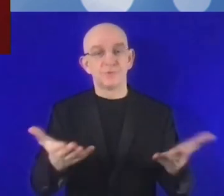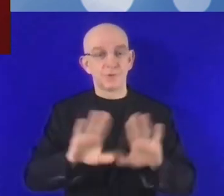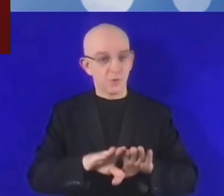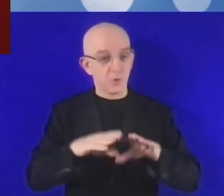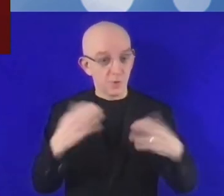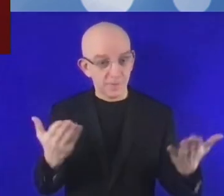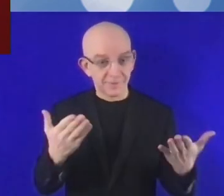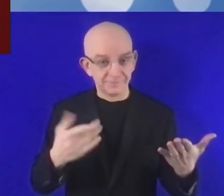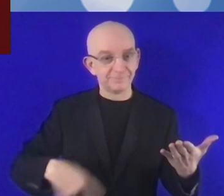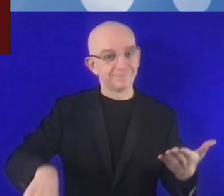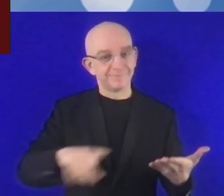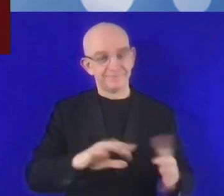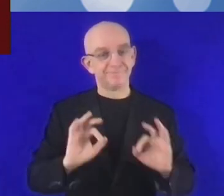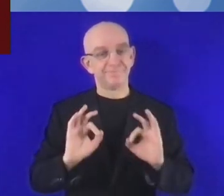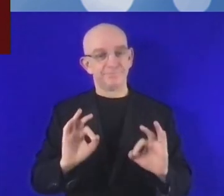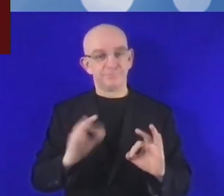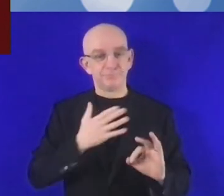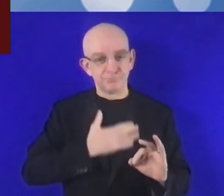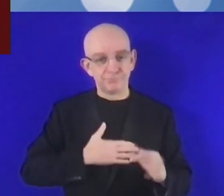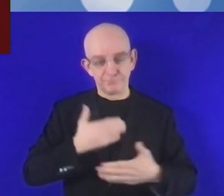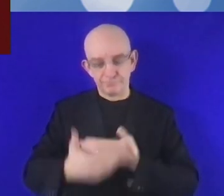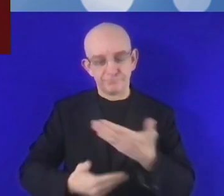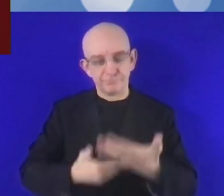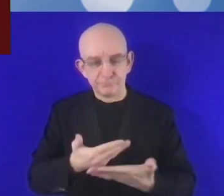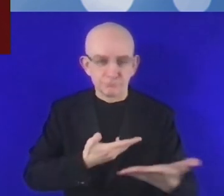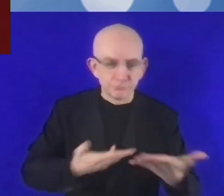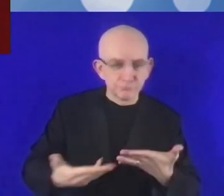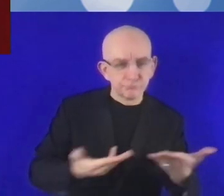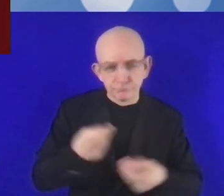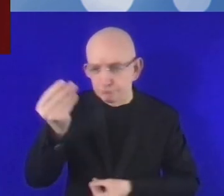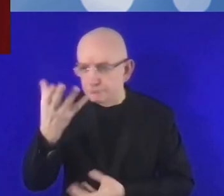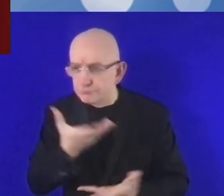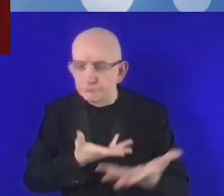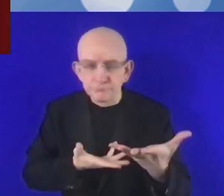интернет, свободный, открытый и неделимый. Я желаю вам